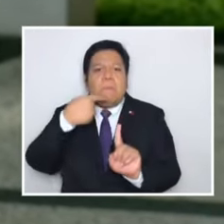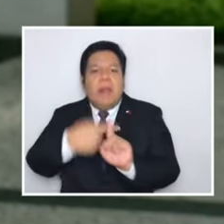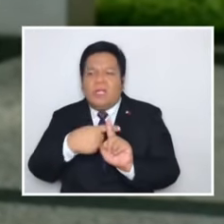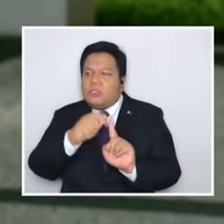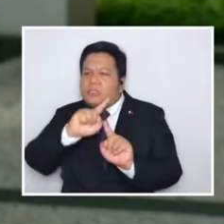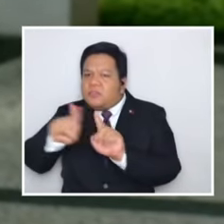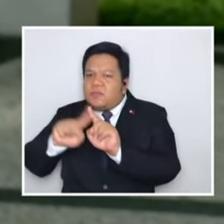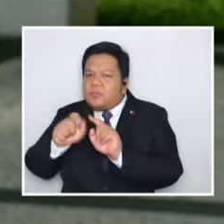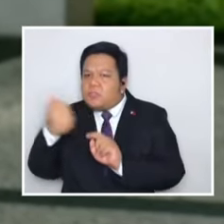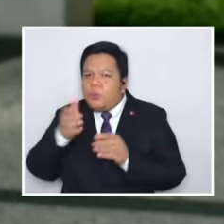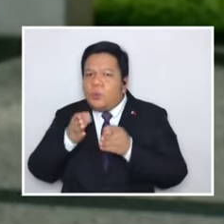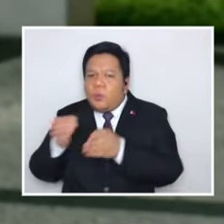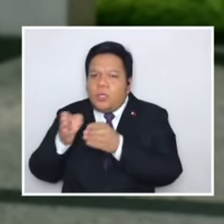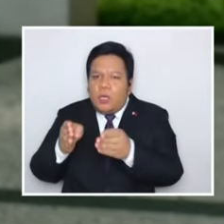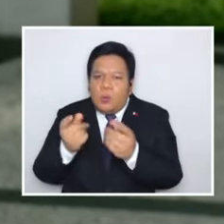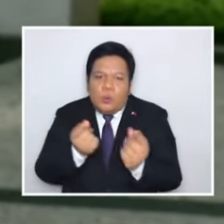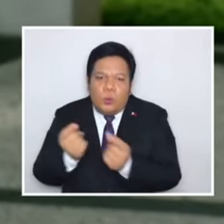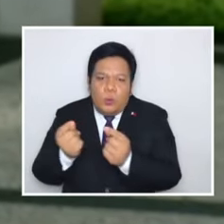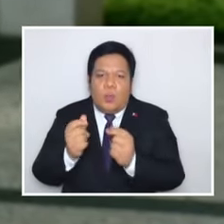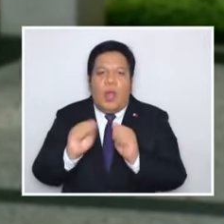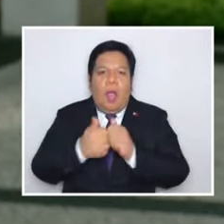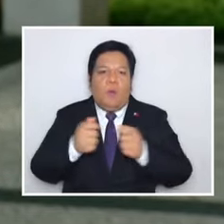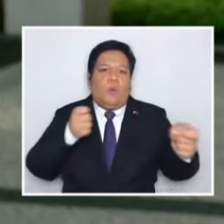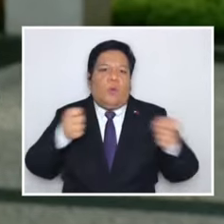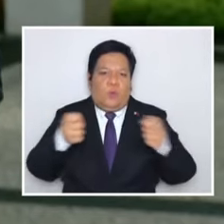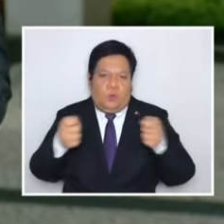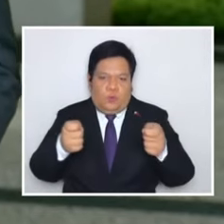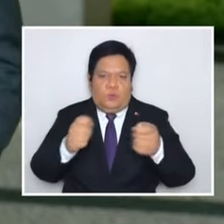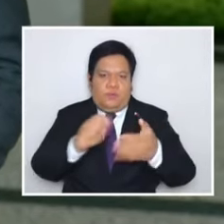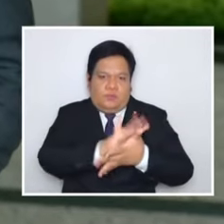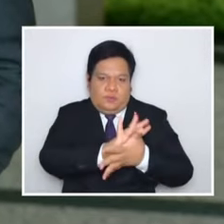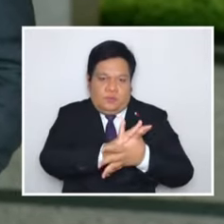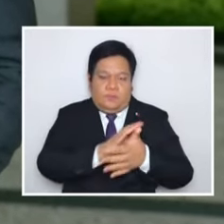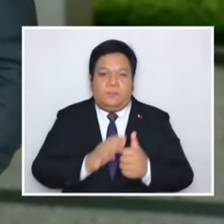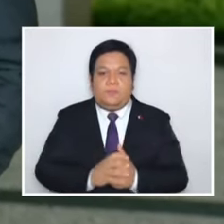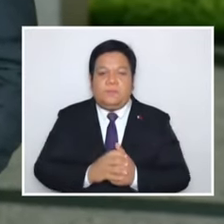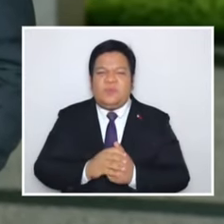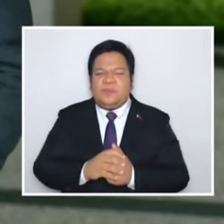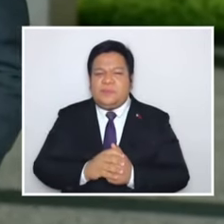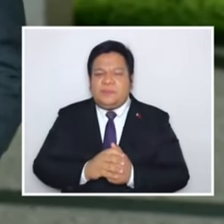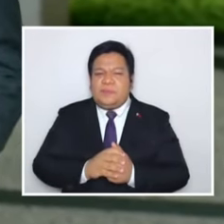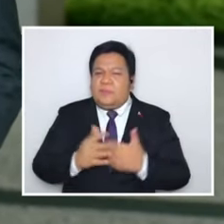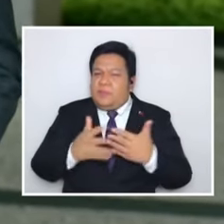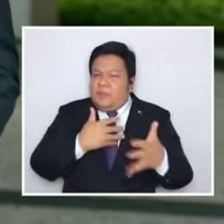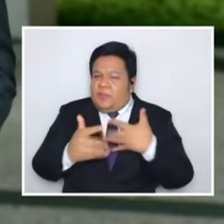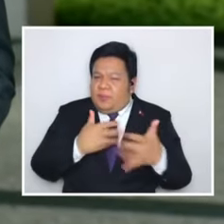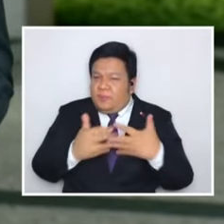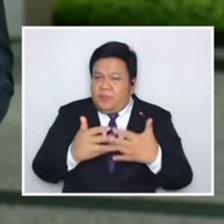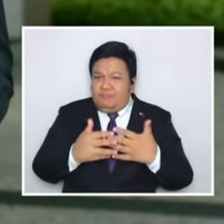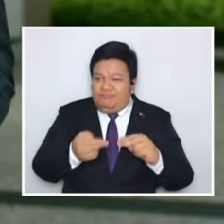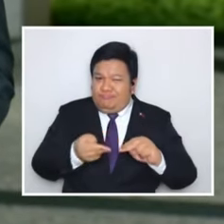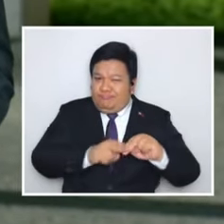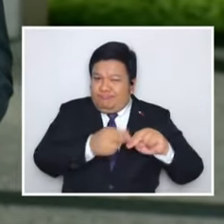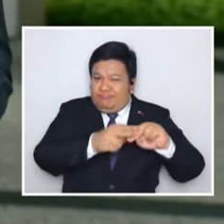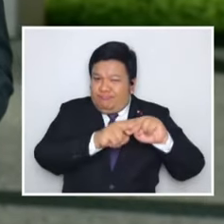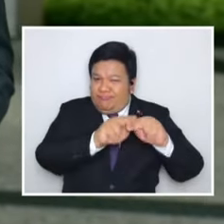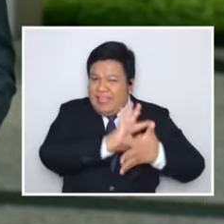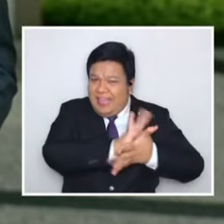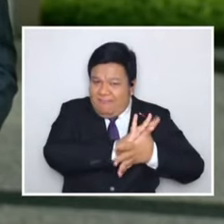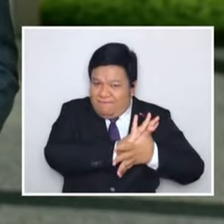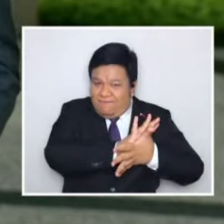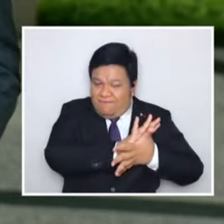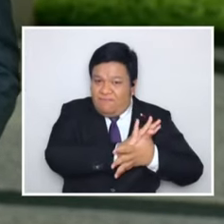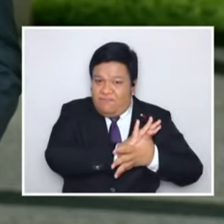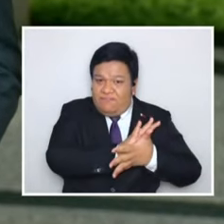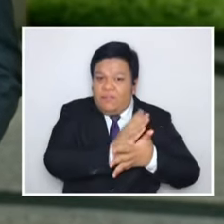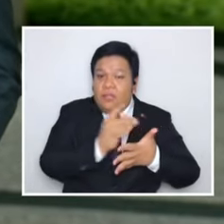COVID-19 pandemic. Ayon po ito sa mga eksperto. Sa kabila naman ng patuloy na pagtaas ng bilang ng mga nagkaka-COVID sa bansa, may